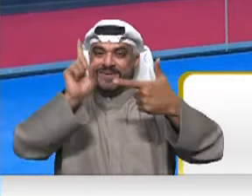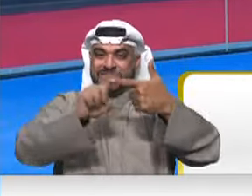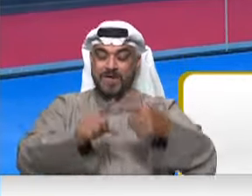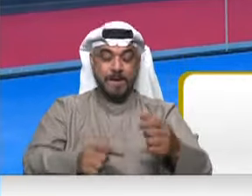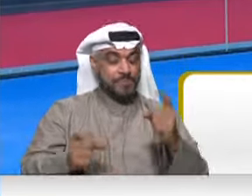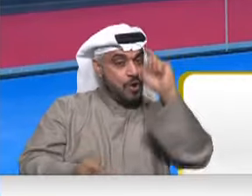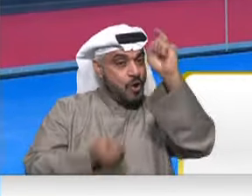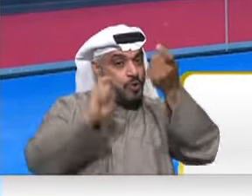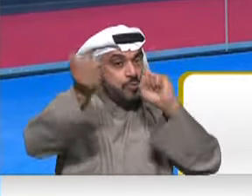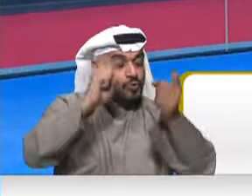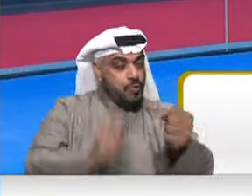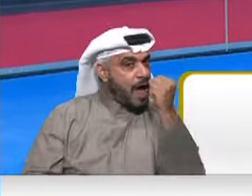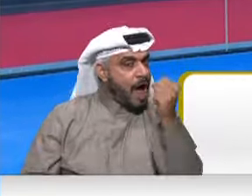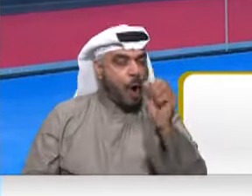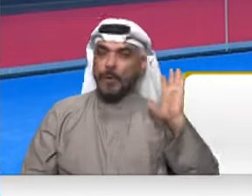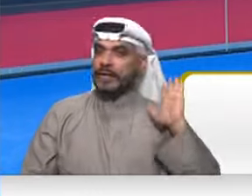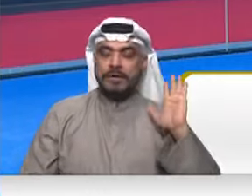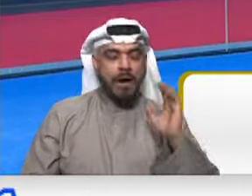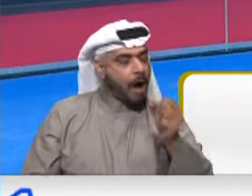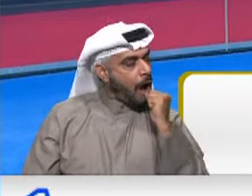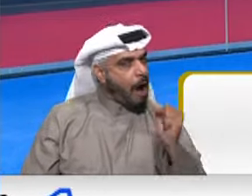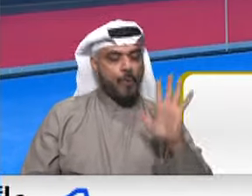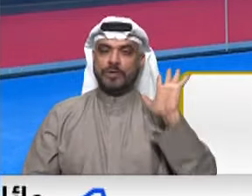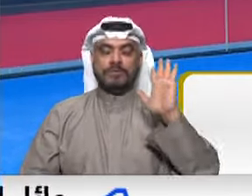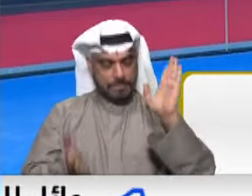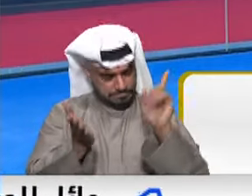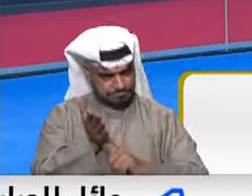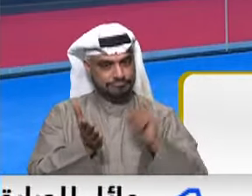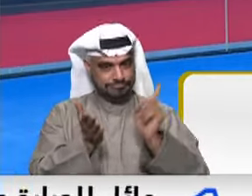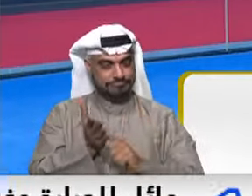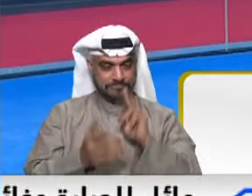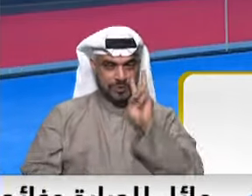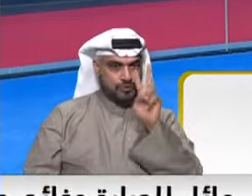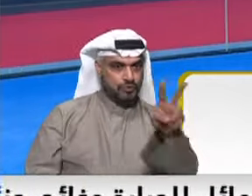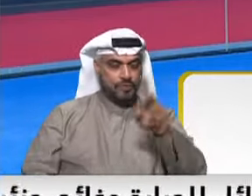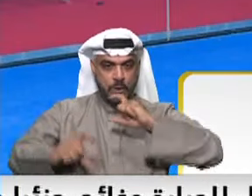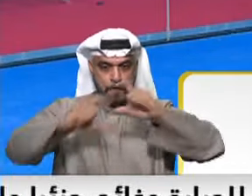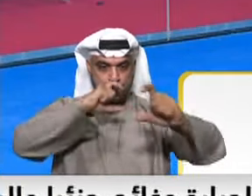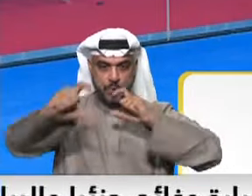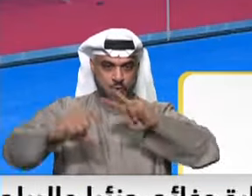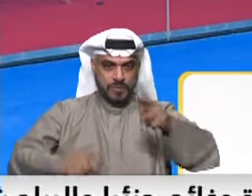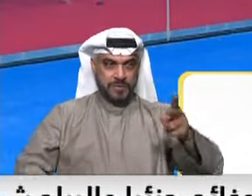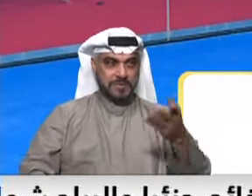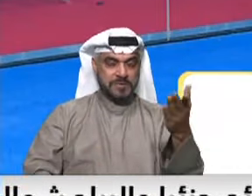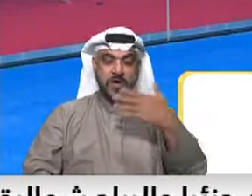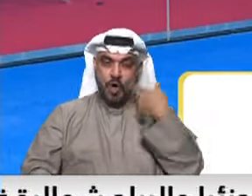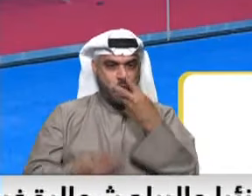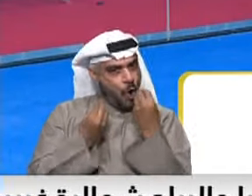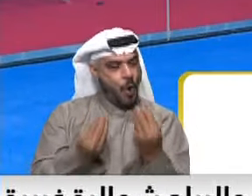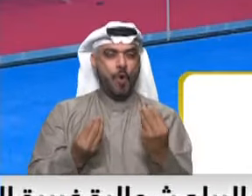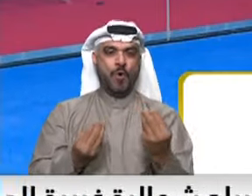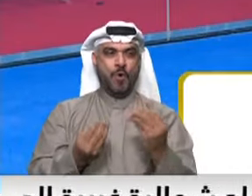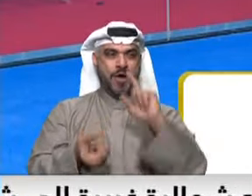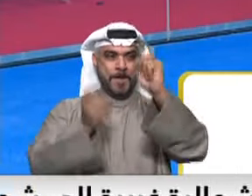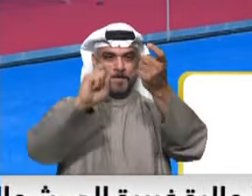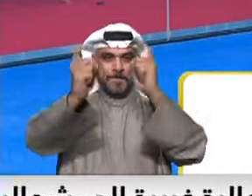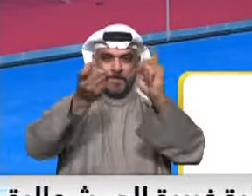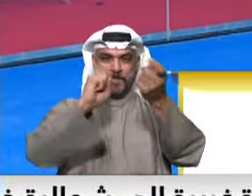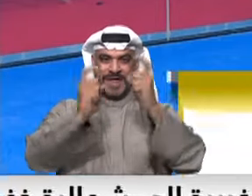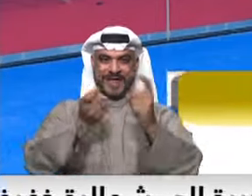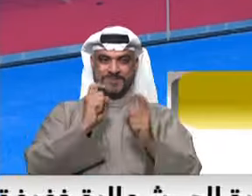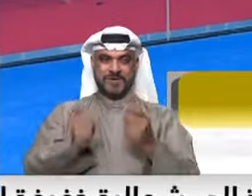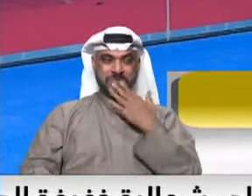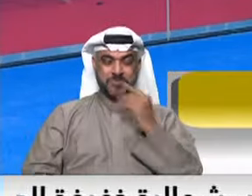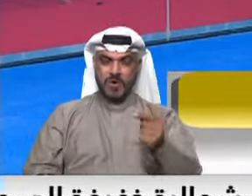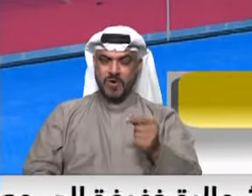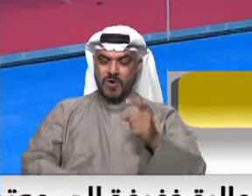قوية، شفنا مستويات وايد حلوة من إخواننا في البنوك الثانية. كانت بطولة حلوة والصراحة يعني